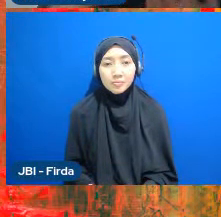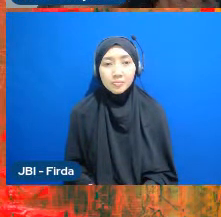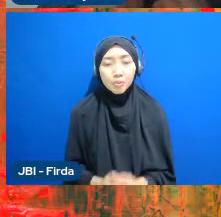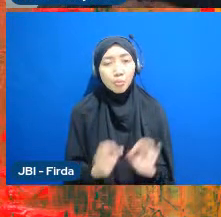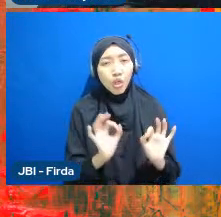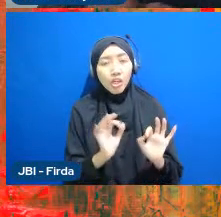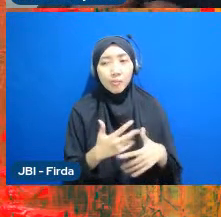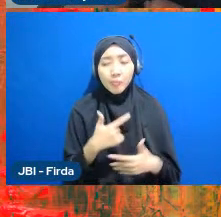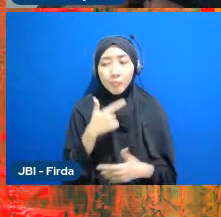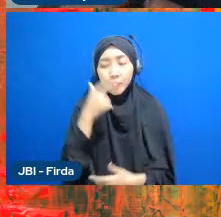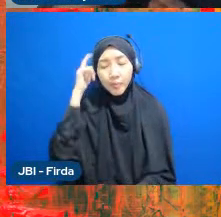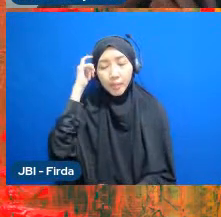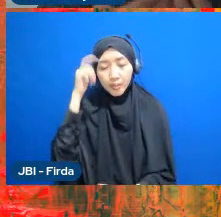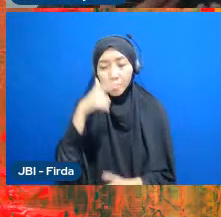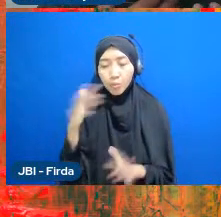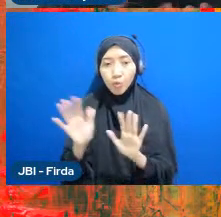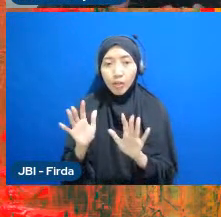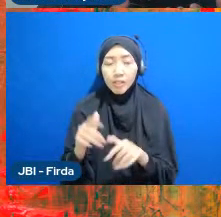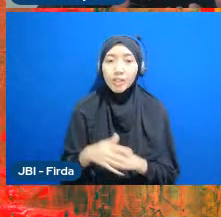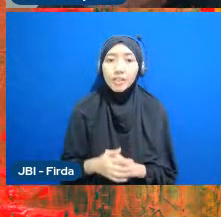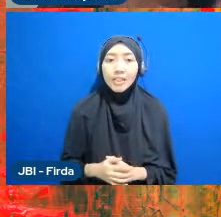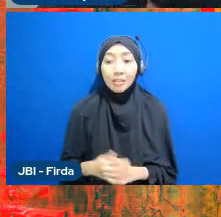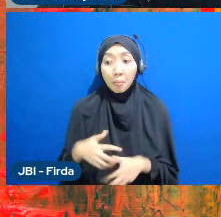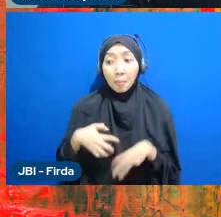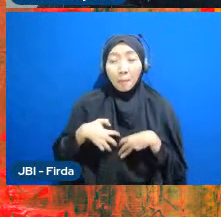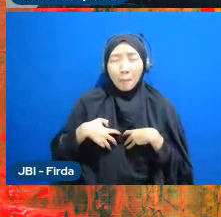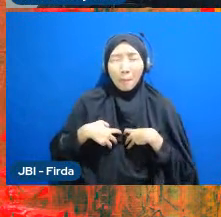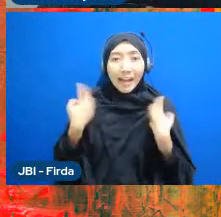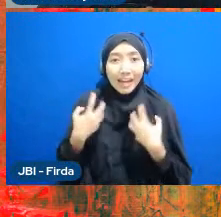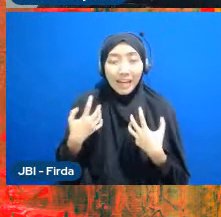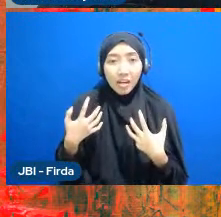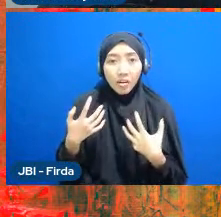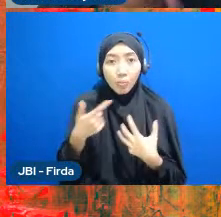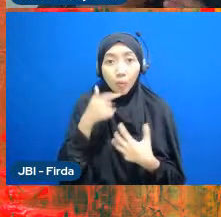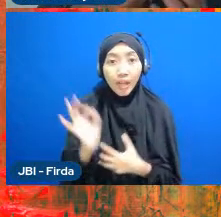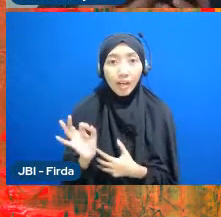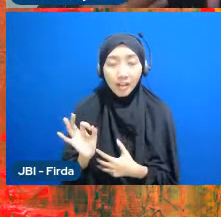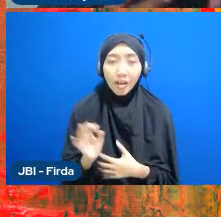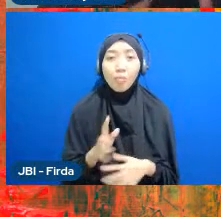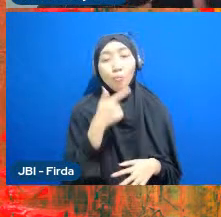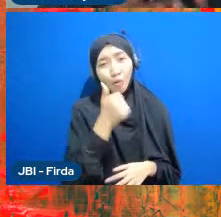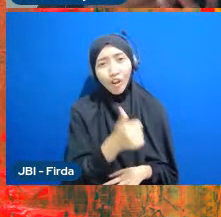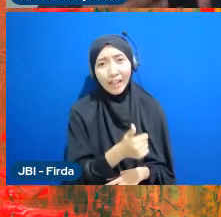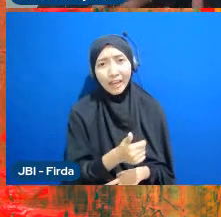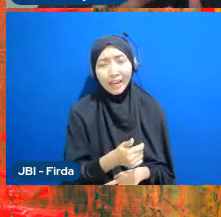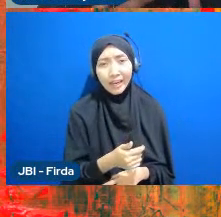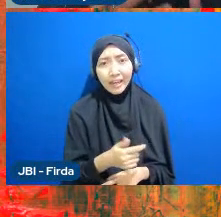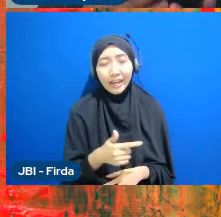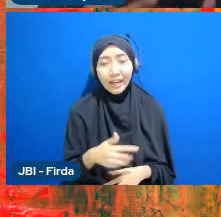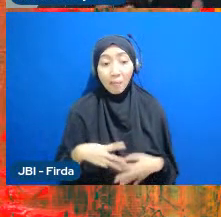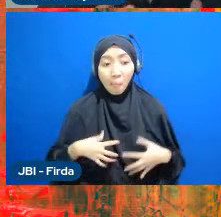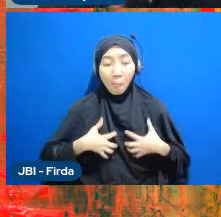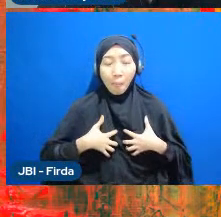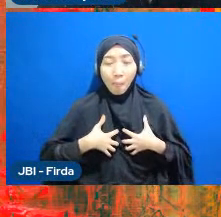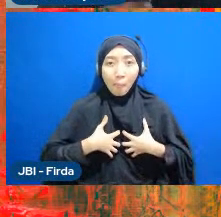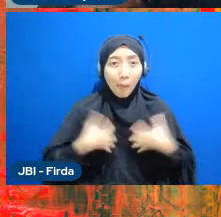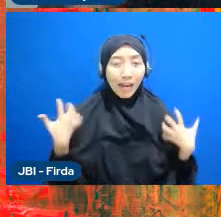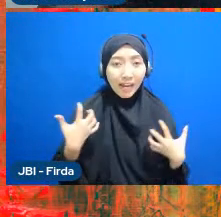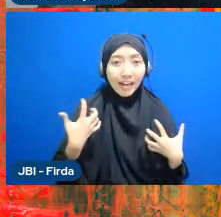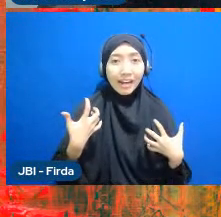jadi gitulah kira-kira. Boleh nggak sih kita marah? Boleh gitu kan ya. Karena marah itu adalah sebuah emosi dasar.